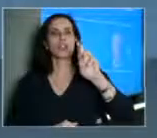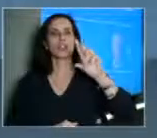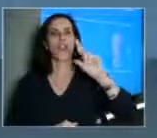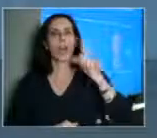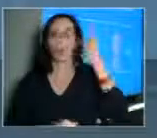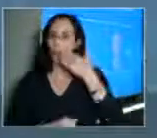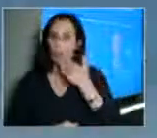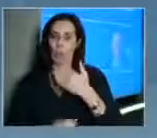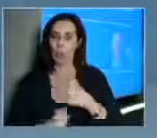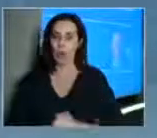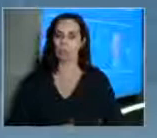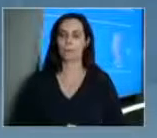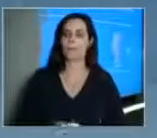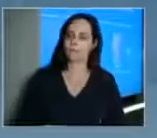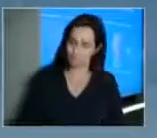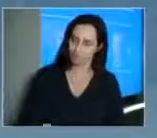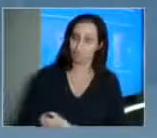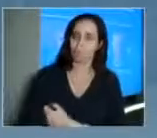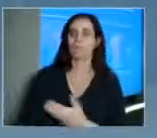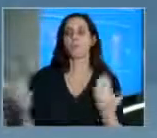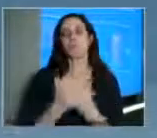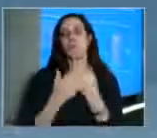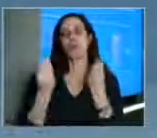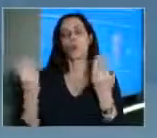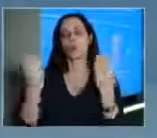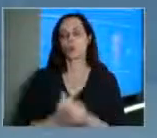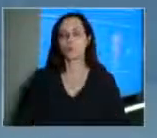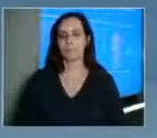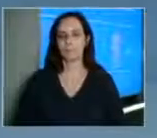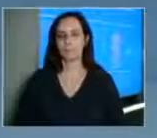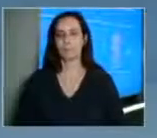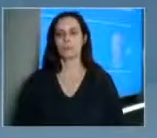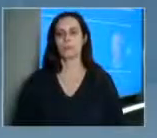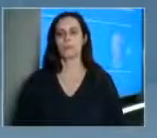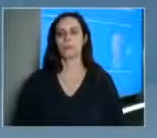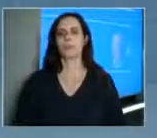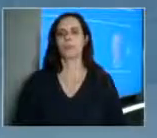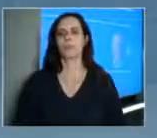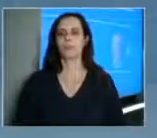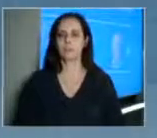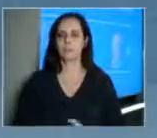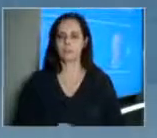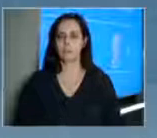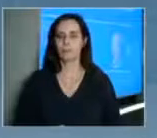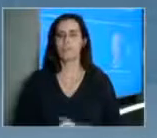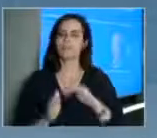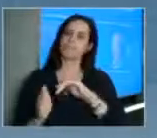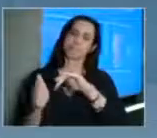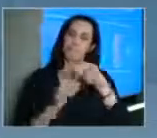האלה. כל טוב, שנשמע בשורות טובות. אנחנו חוזרים